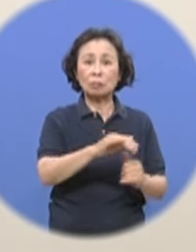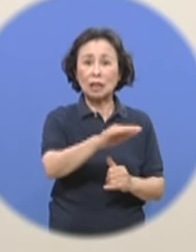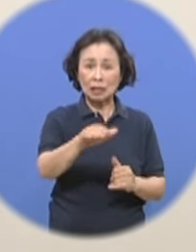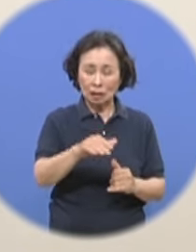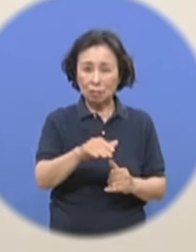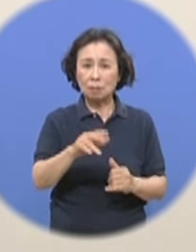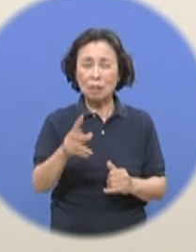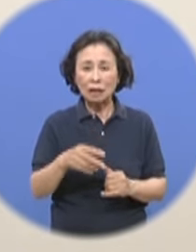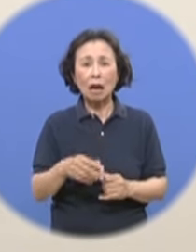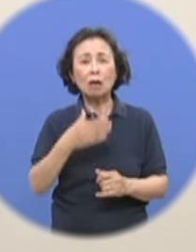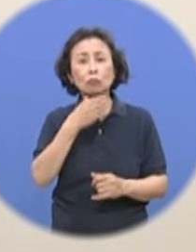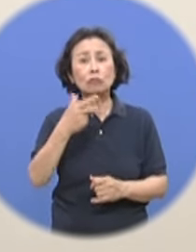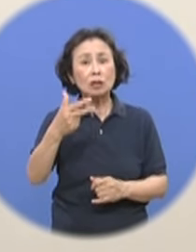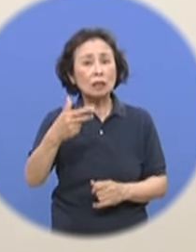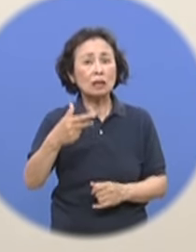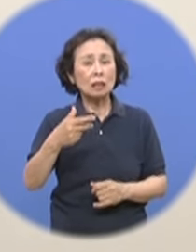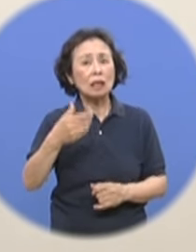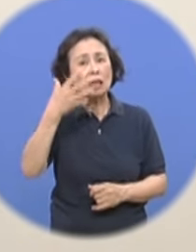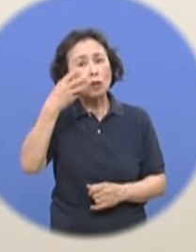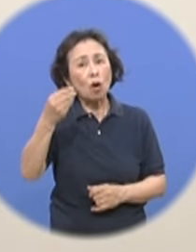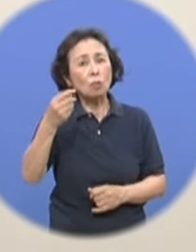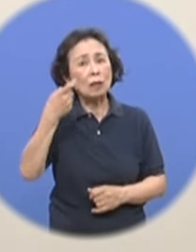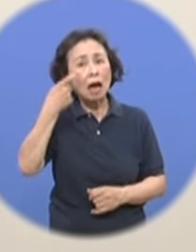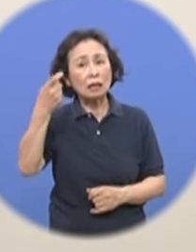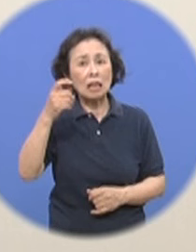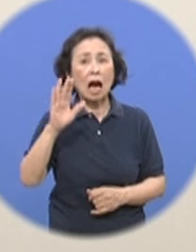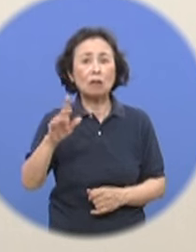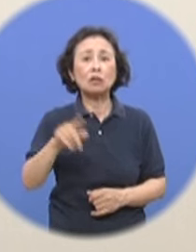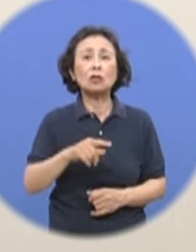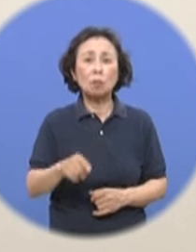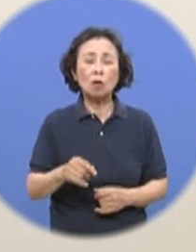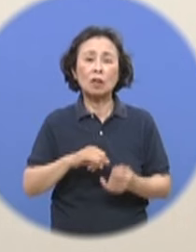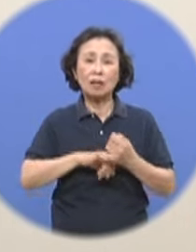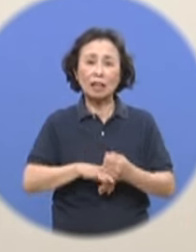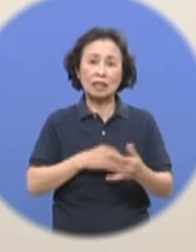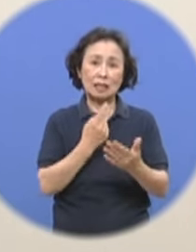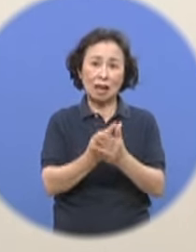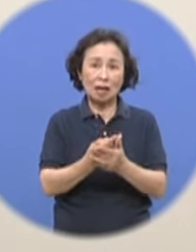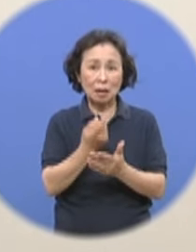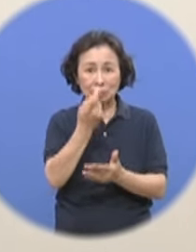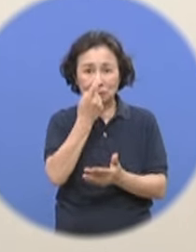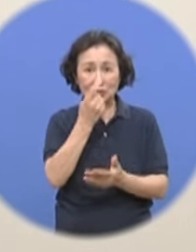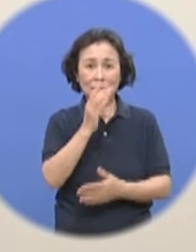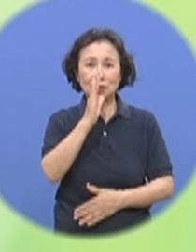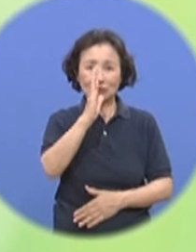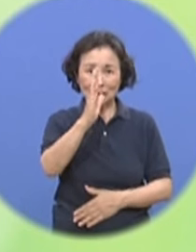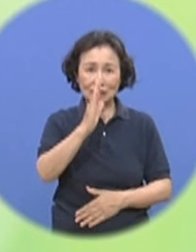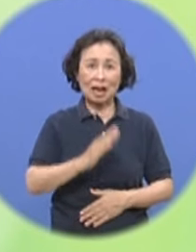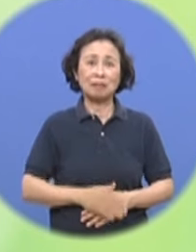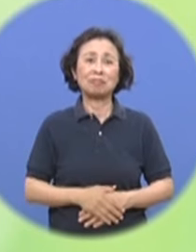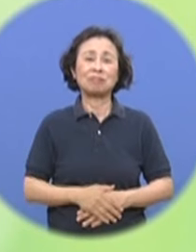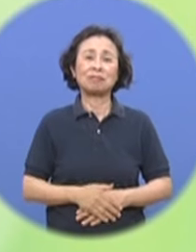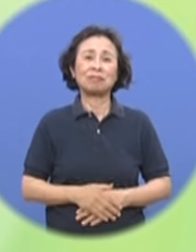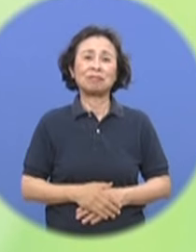祉に興味や関心がある方もぜひこの機会に参加してみてください。